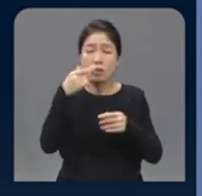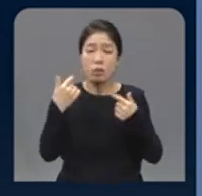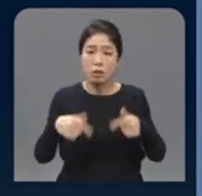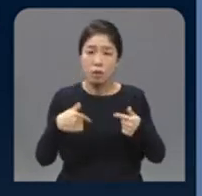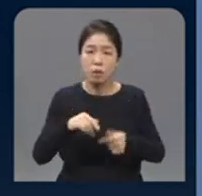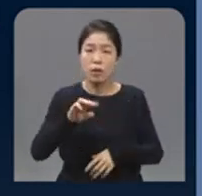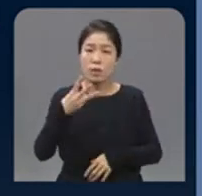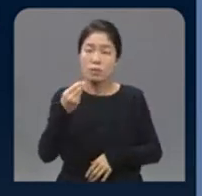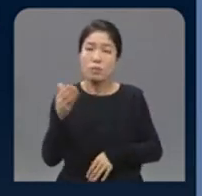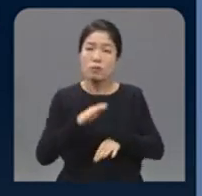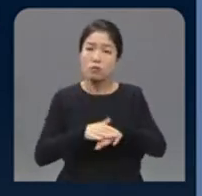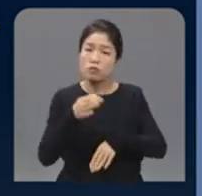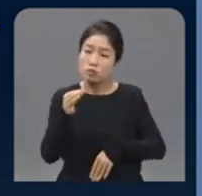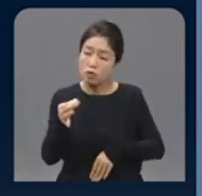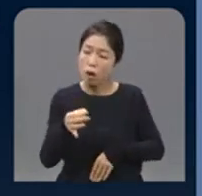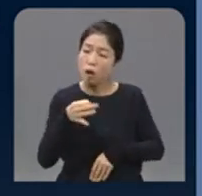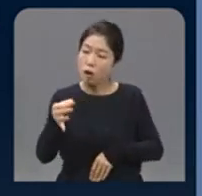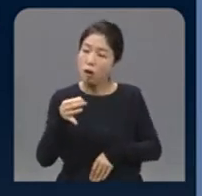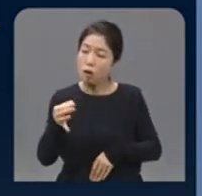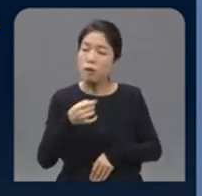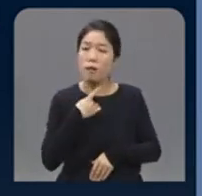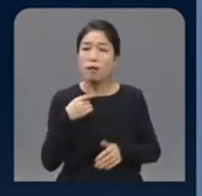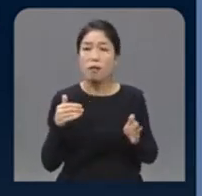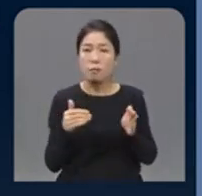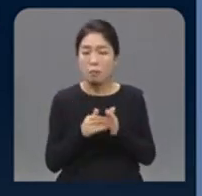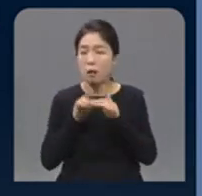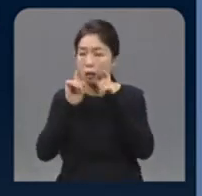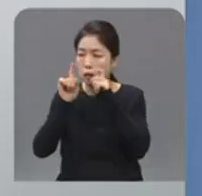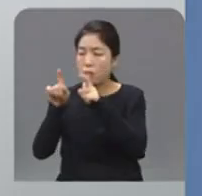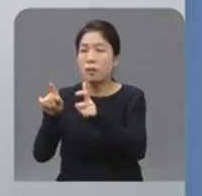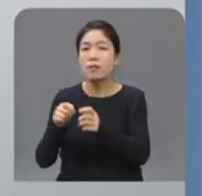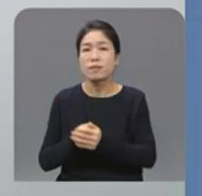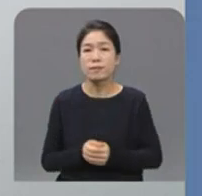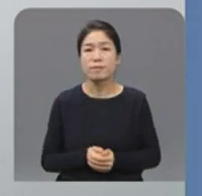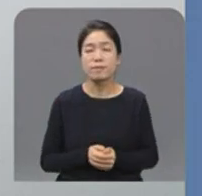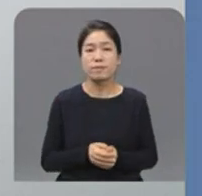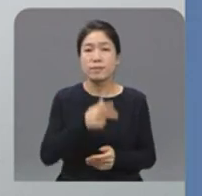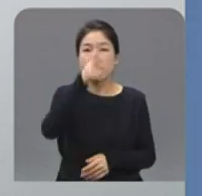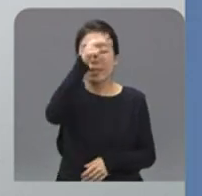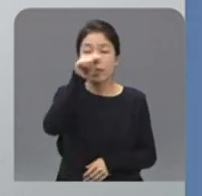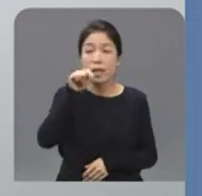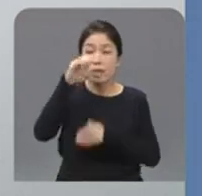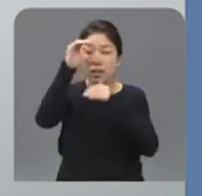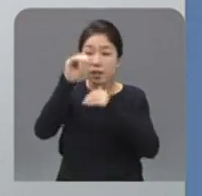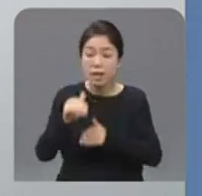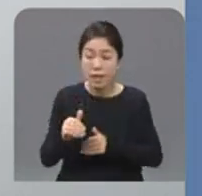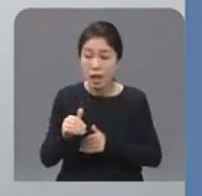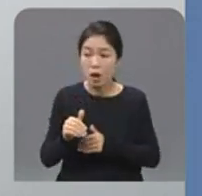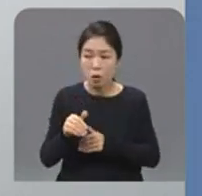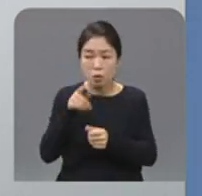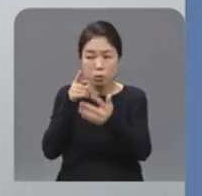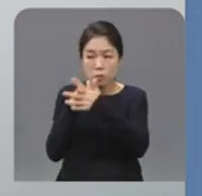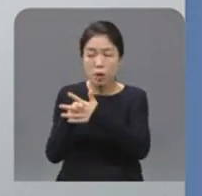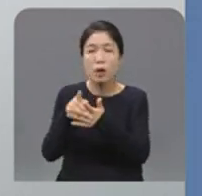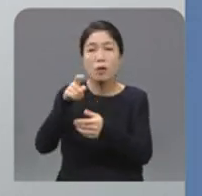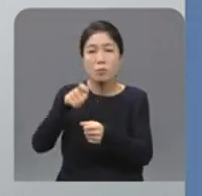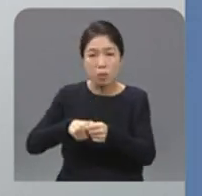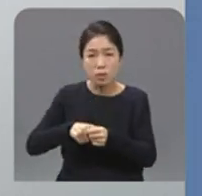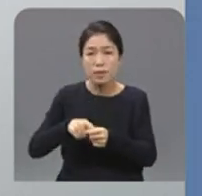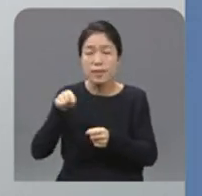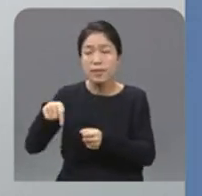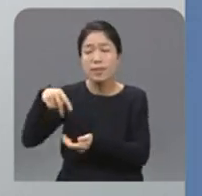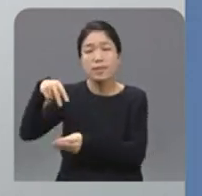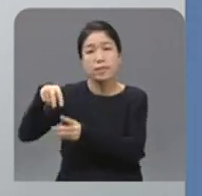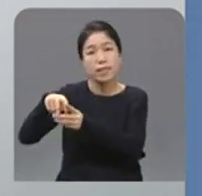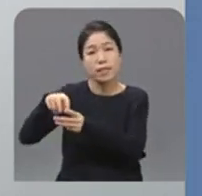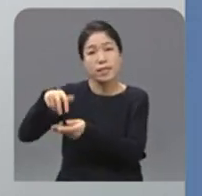300만 원가량의 수당이 관계자에게 지급됐다는 의혹입니다. 경찰은 이 같은 의혹을 밝히기 위해 김대중 센터